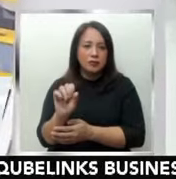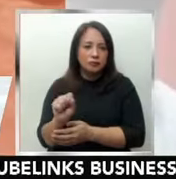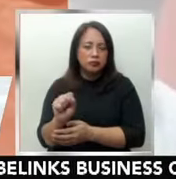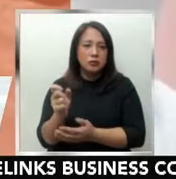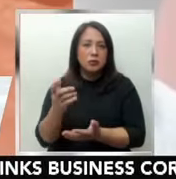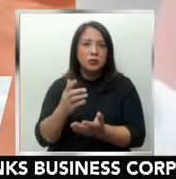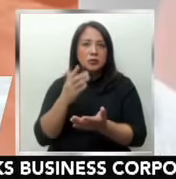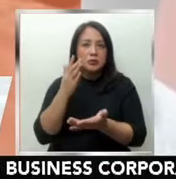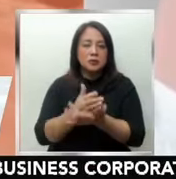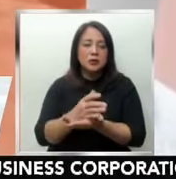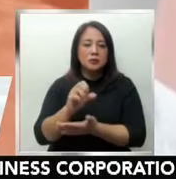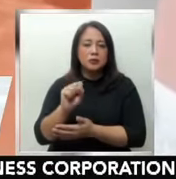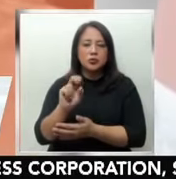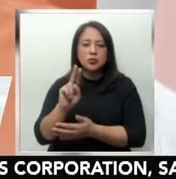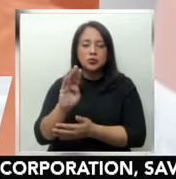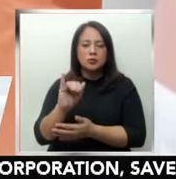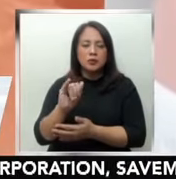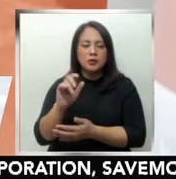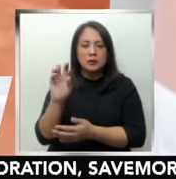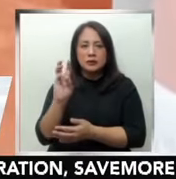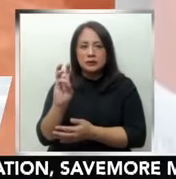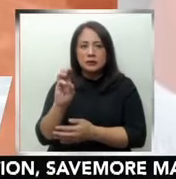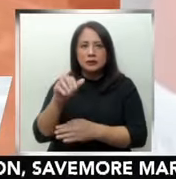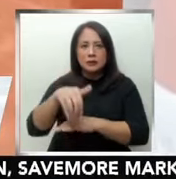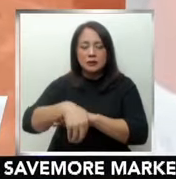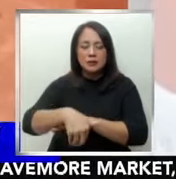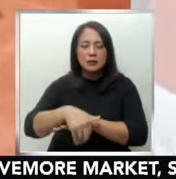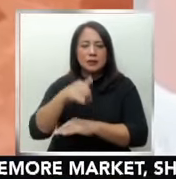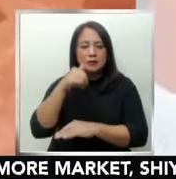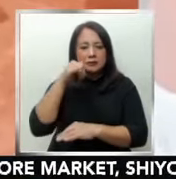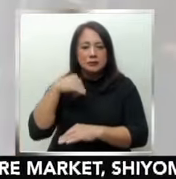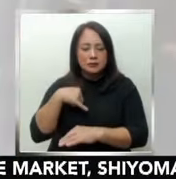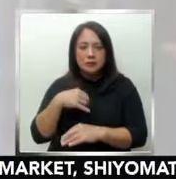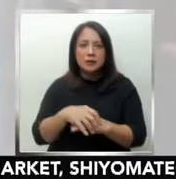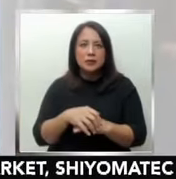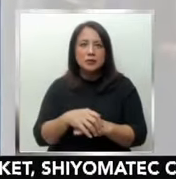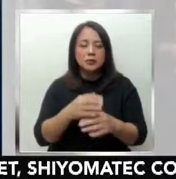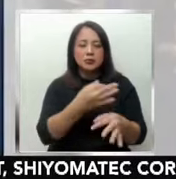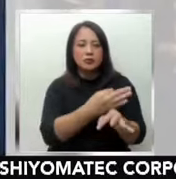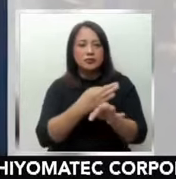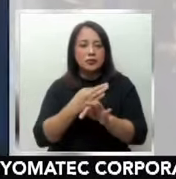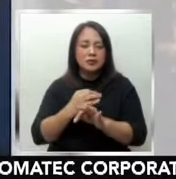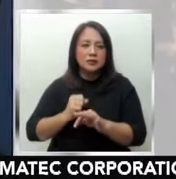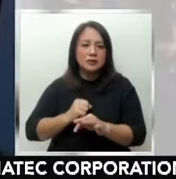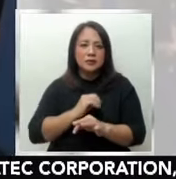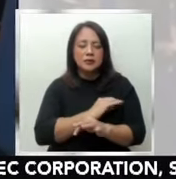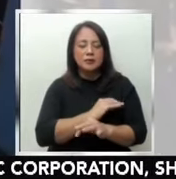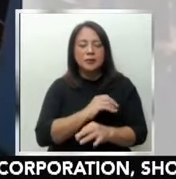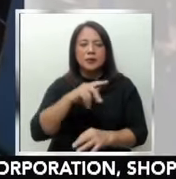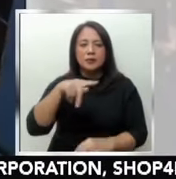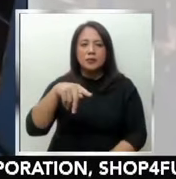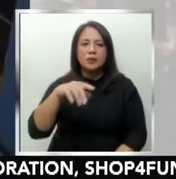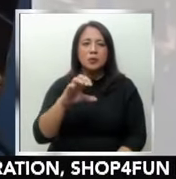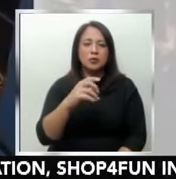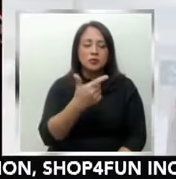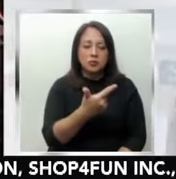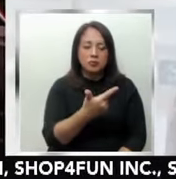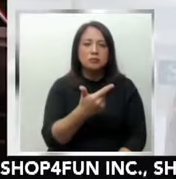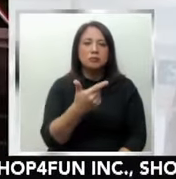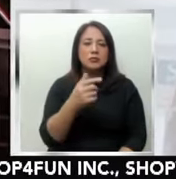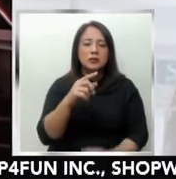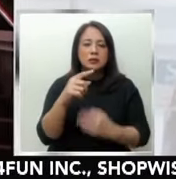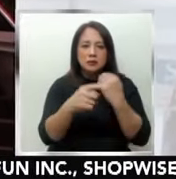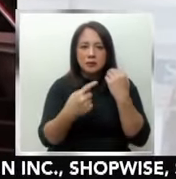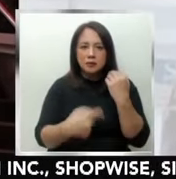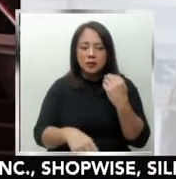Zambales 6 imedya kagabi doon sila sinundo ng mga tauhan ng Philippine coast guard Zambales agad silang pinakain